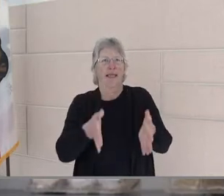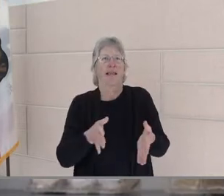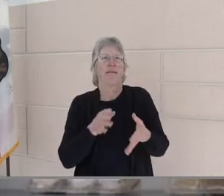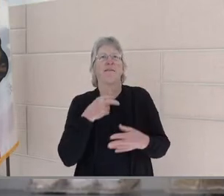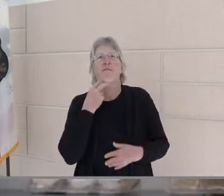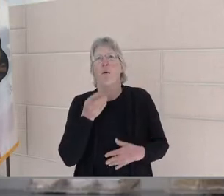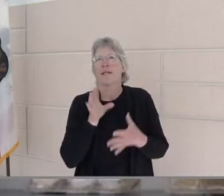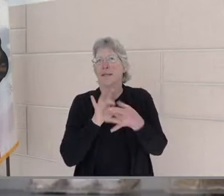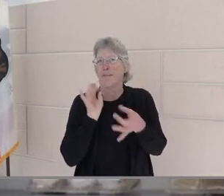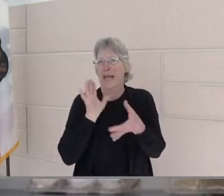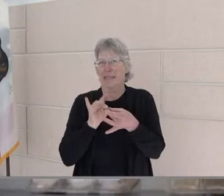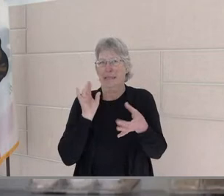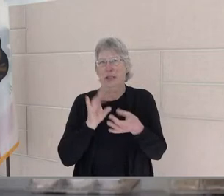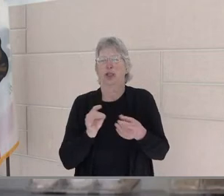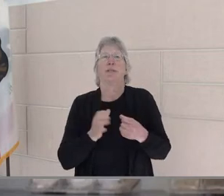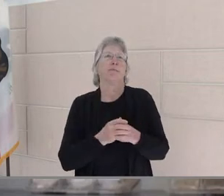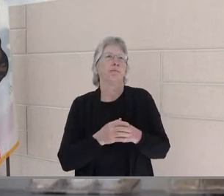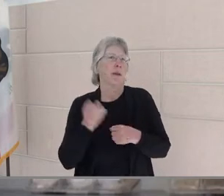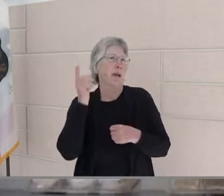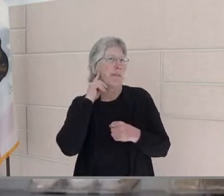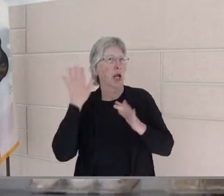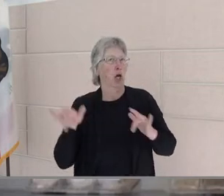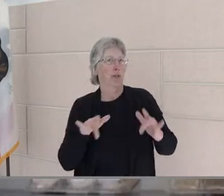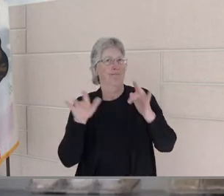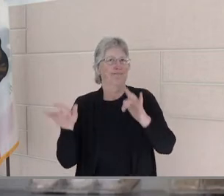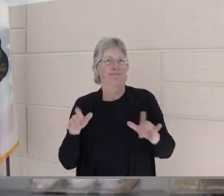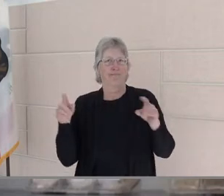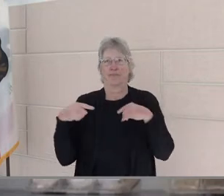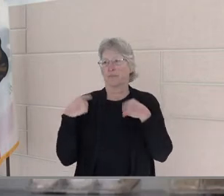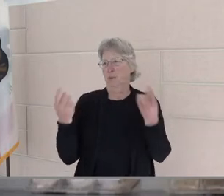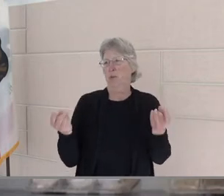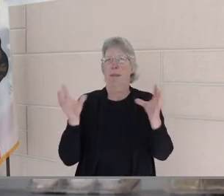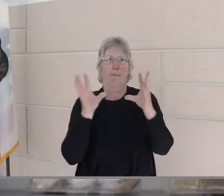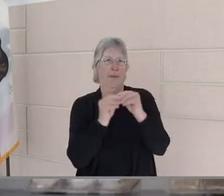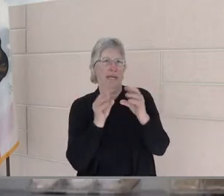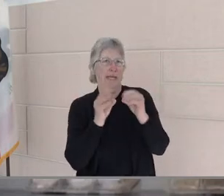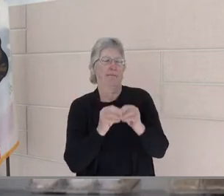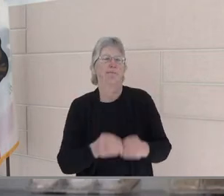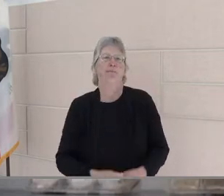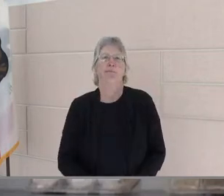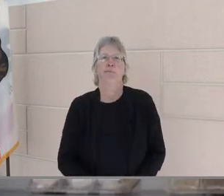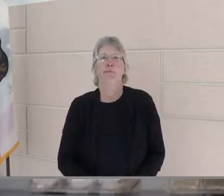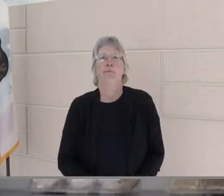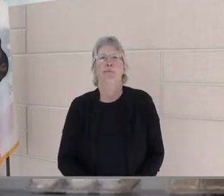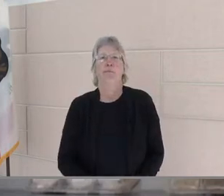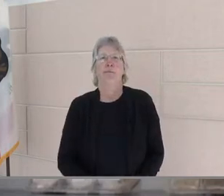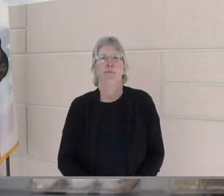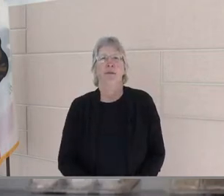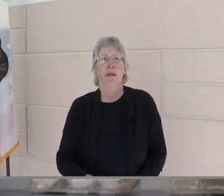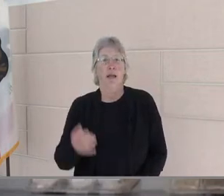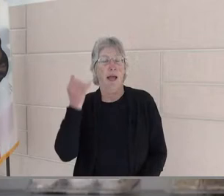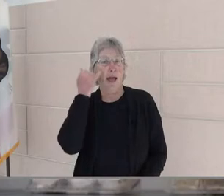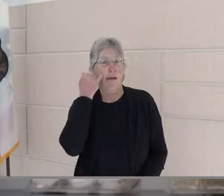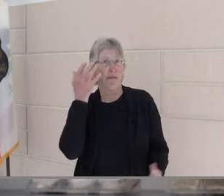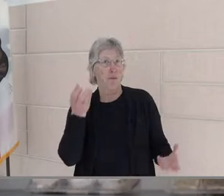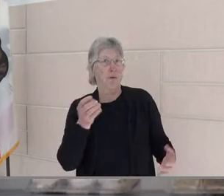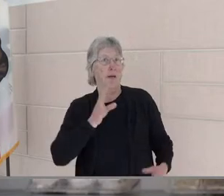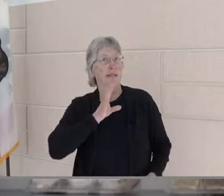จุนยังไอปราตามประปอนตุรสับดับใบดับปีประดามพญาหมอกกันสมาชิกคณะกรรมการสล